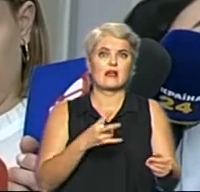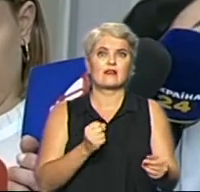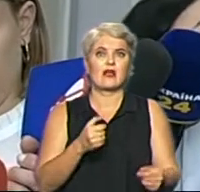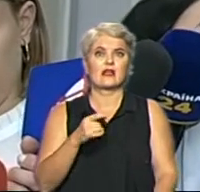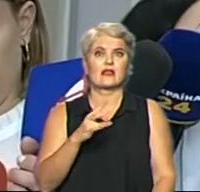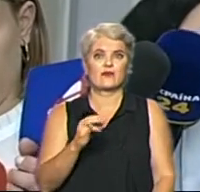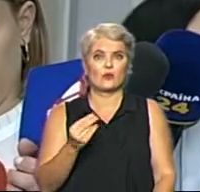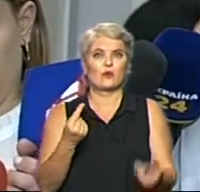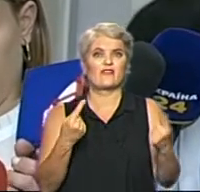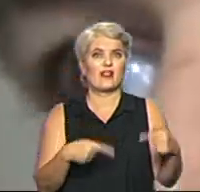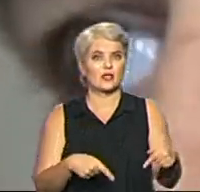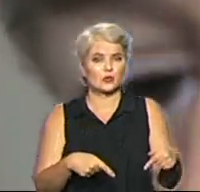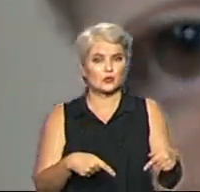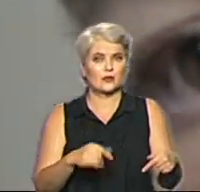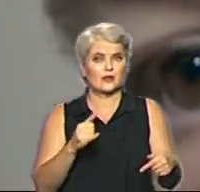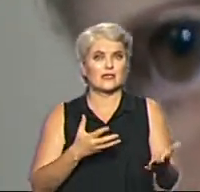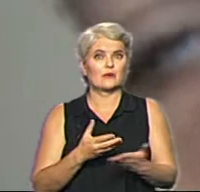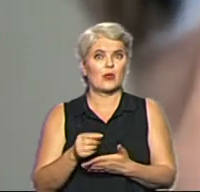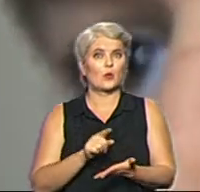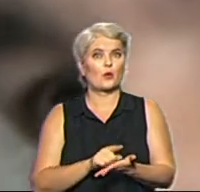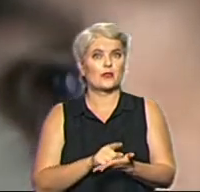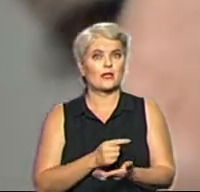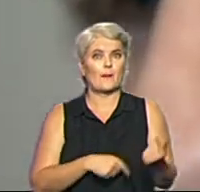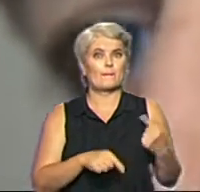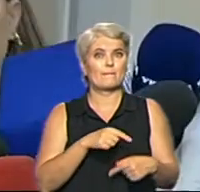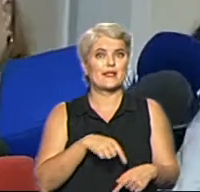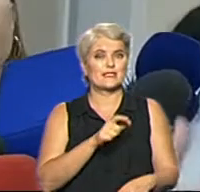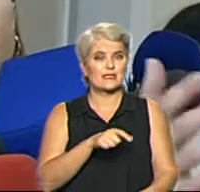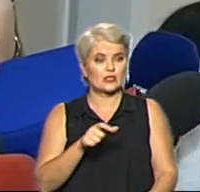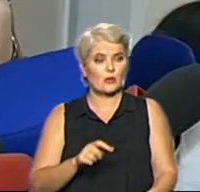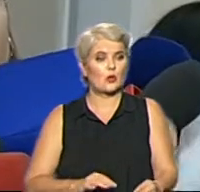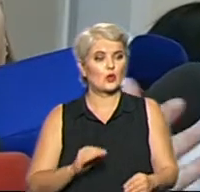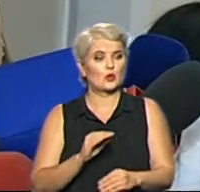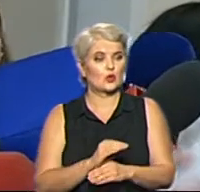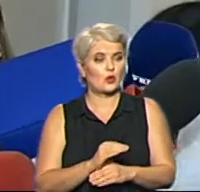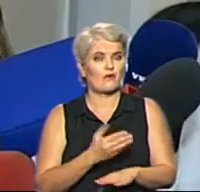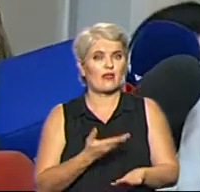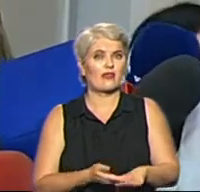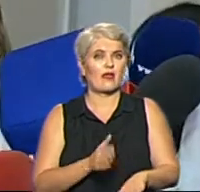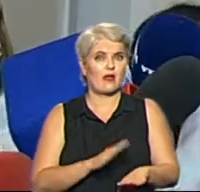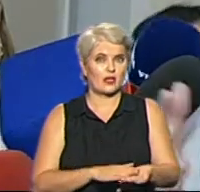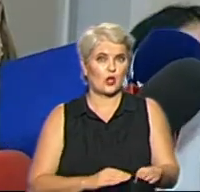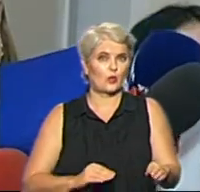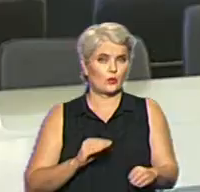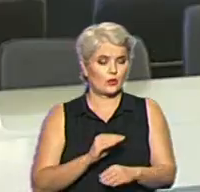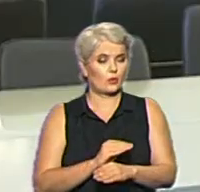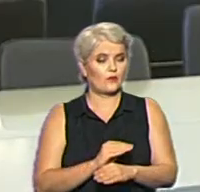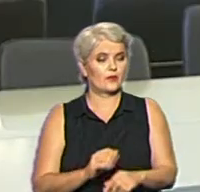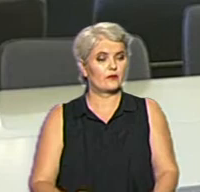інфляцію, може спричинити сплату податків підприємцями, бізнесом, додатковий на них тягар, додаткове навантаження.